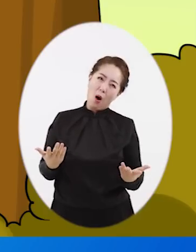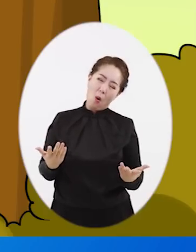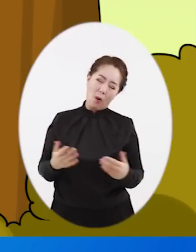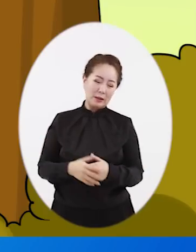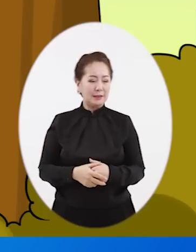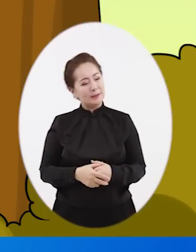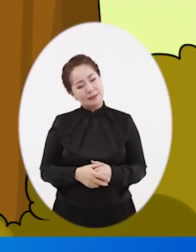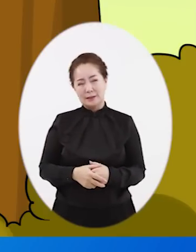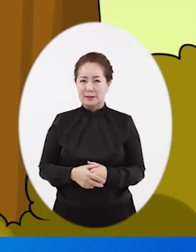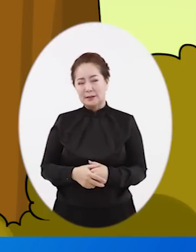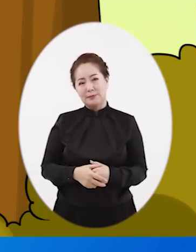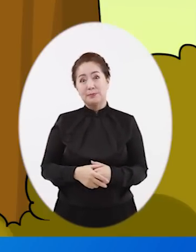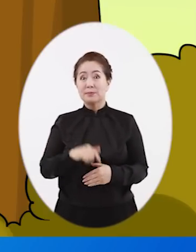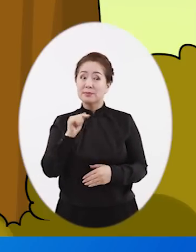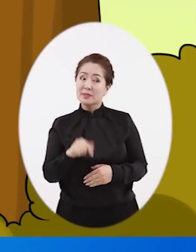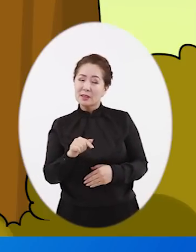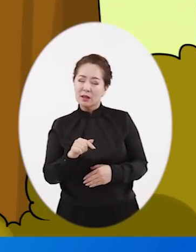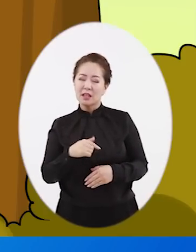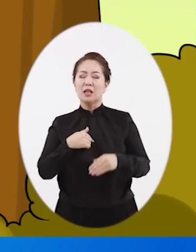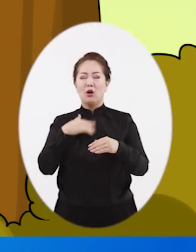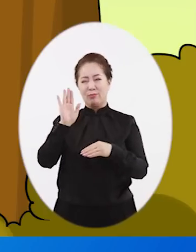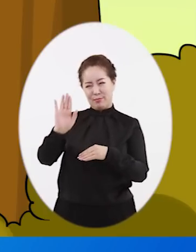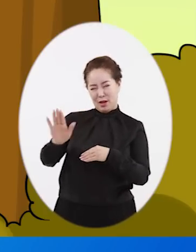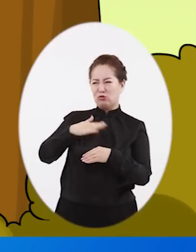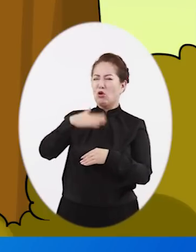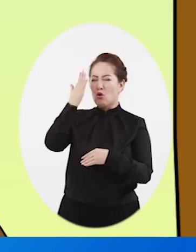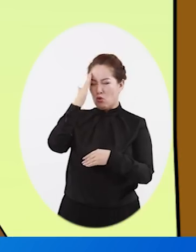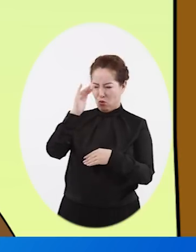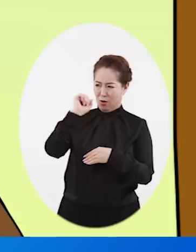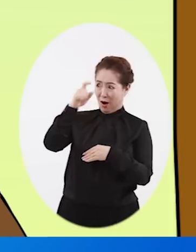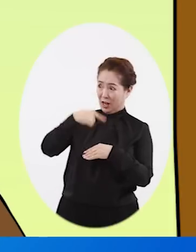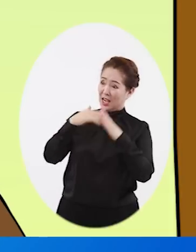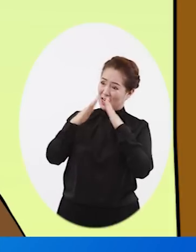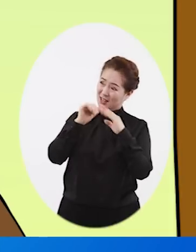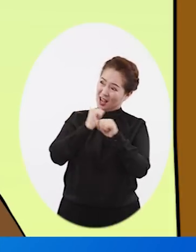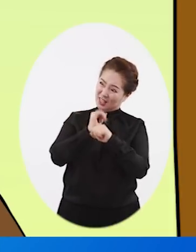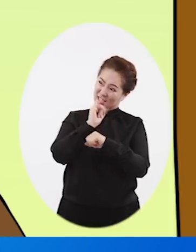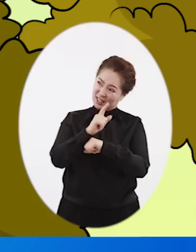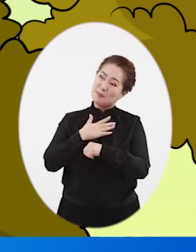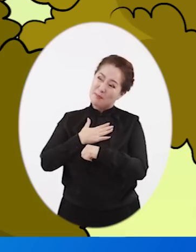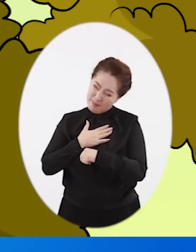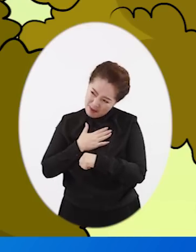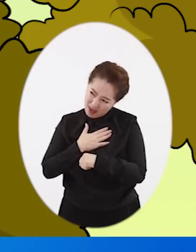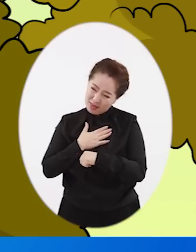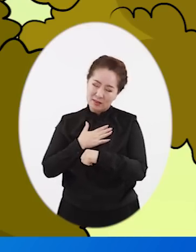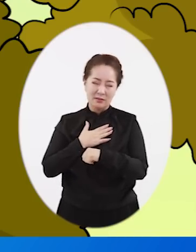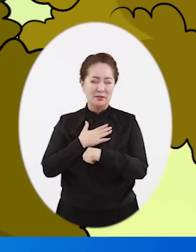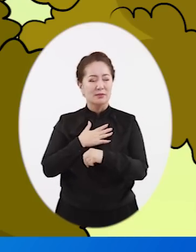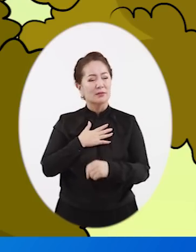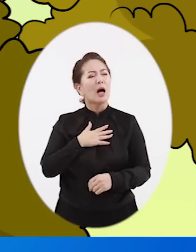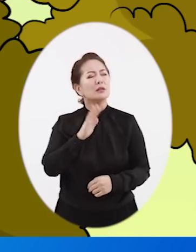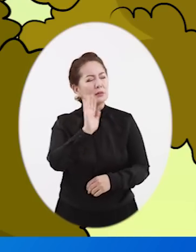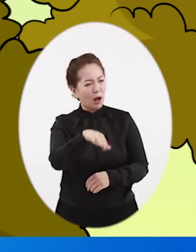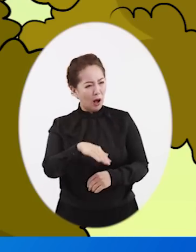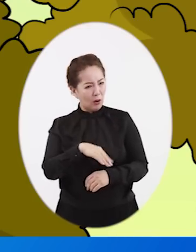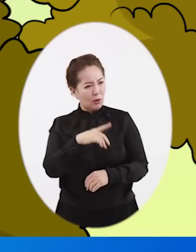нь өнөөдөр гэртээ жаахан ажил ихтэй байдаг. Яадаг шүү юм битэ. За та